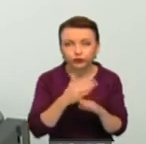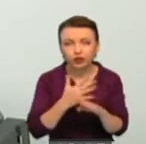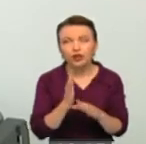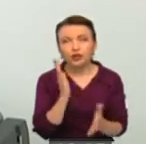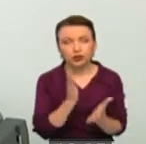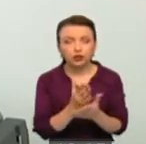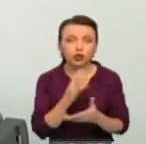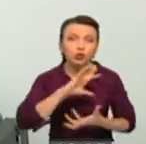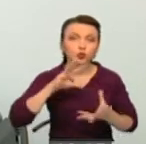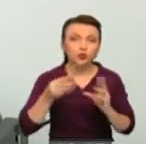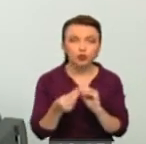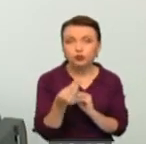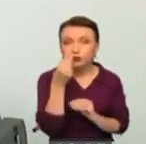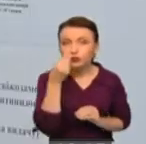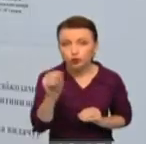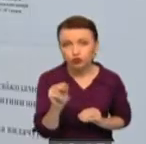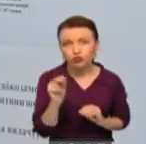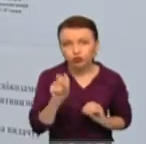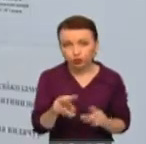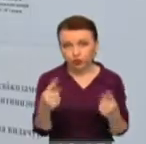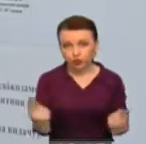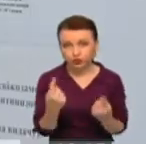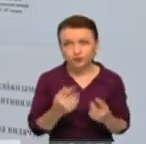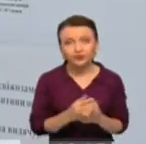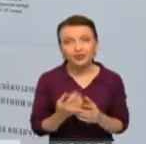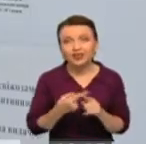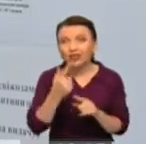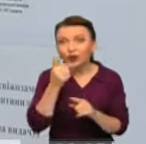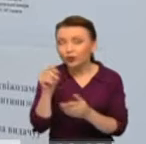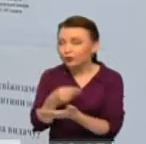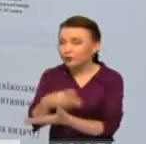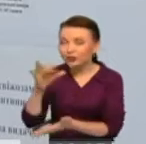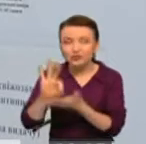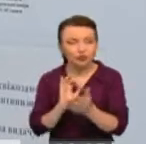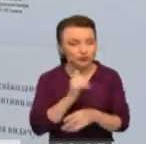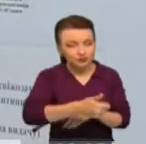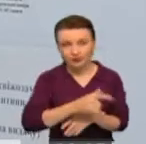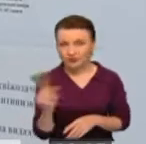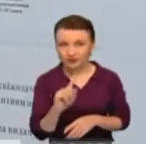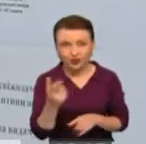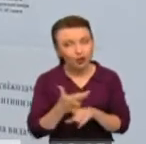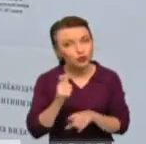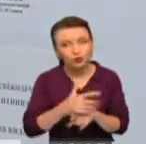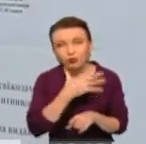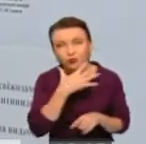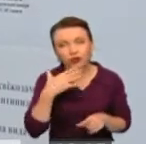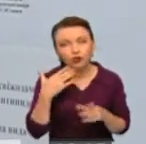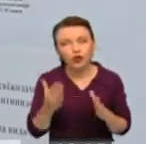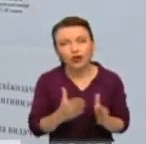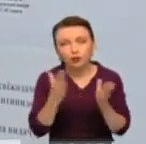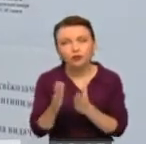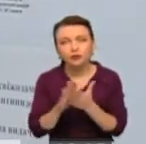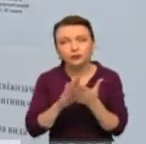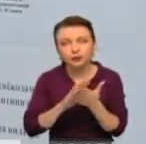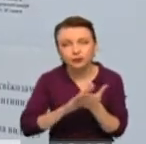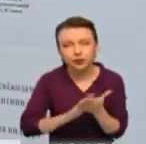результати в рази краще, ніж звичайні методи. Ця кров одразу не йде на переливання безпосередньо людині. Вона проходить дуже багато етапів скринінгу